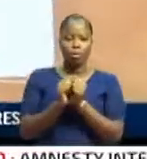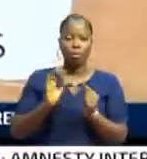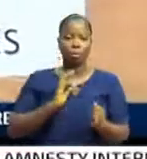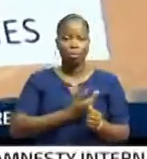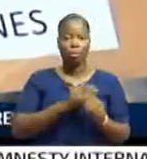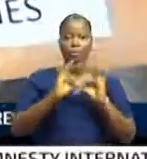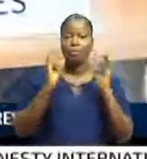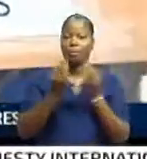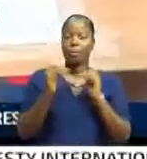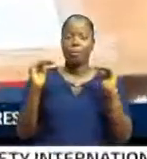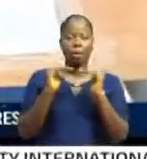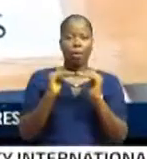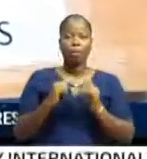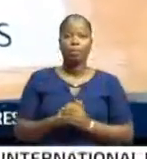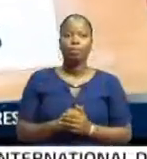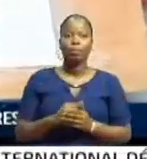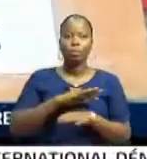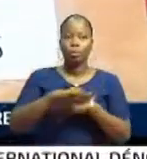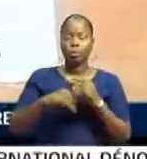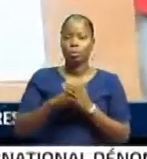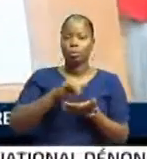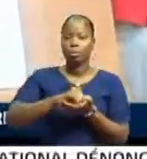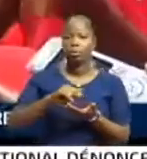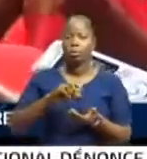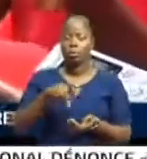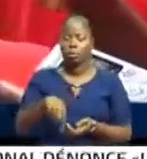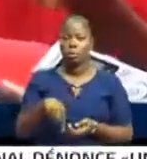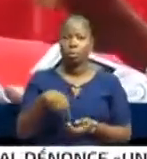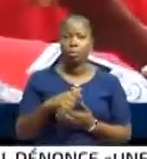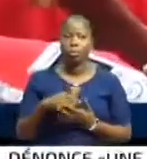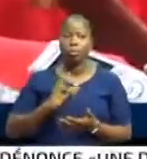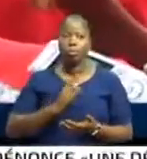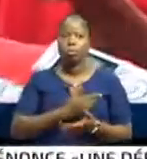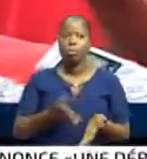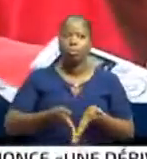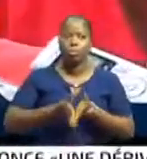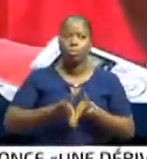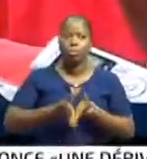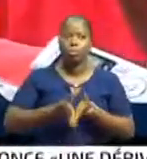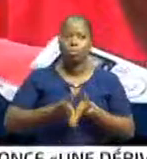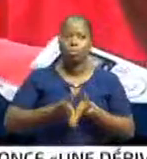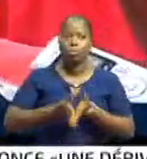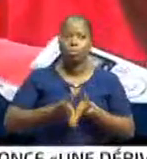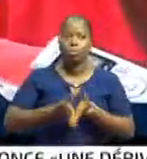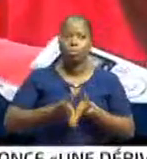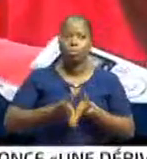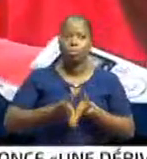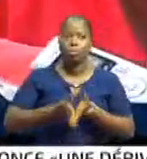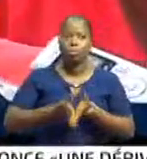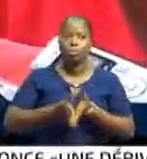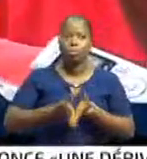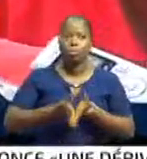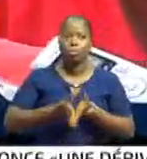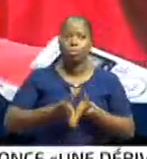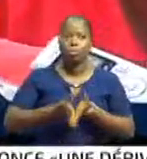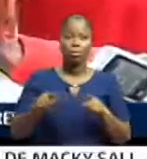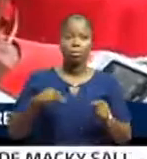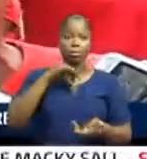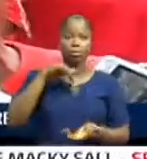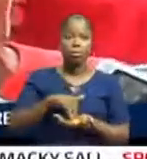également c'est tout ce qu'on demande nous avons eu à rencontrer les autorités les délégués ont eu à le faire pas plus tard que le vendredi mais rien absolument